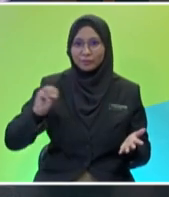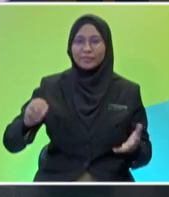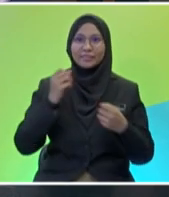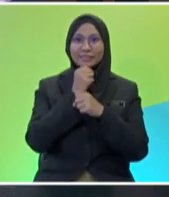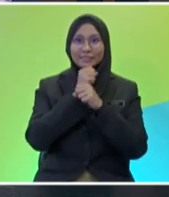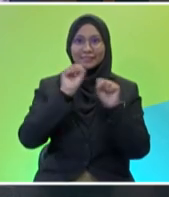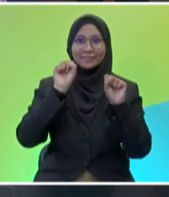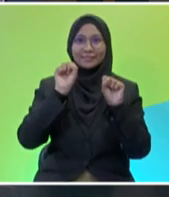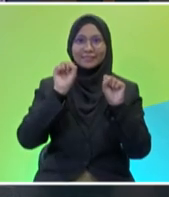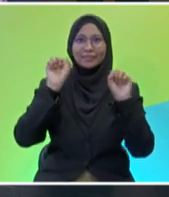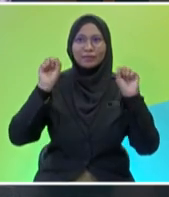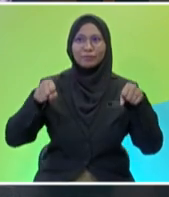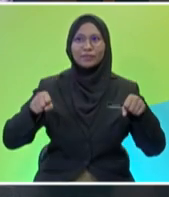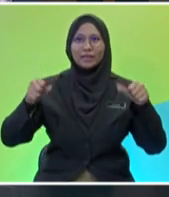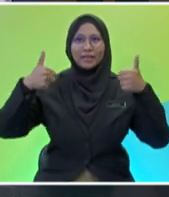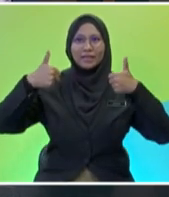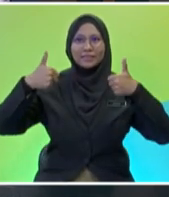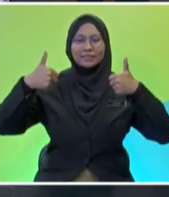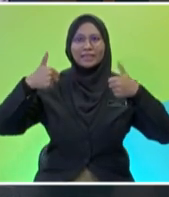semua ambil